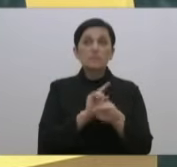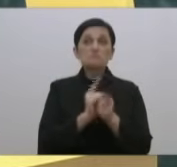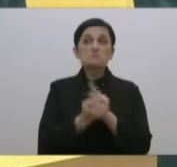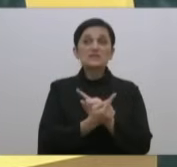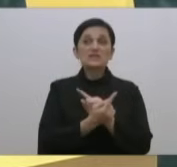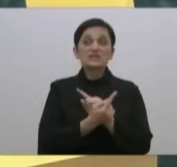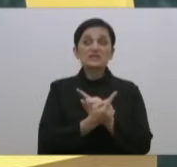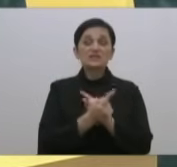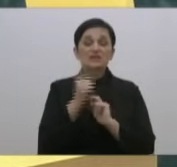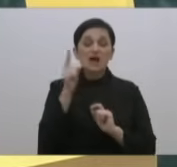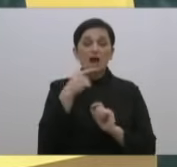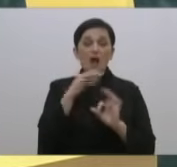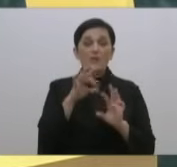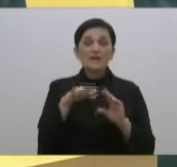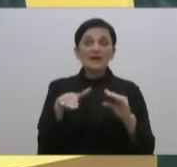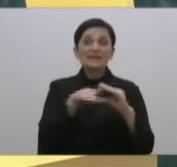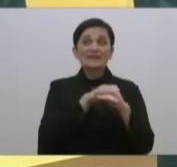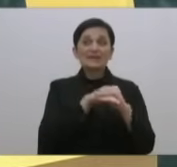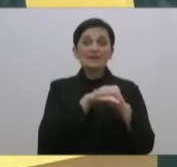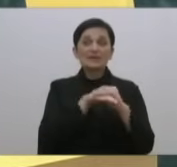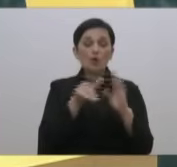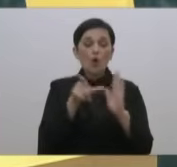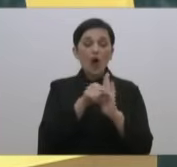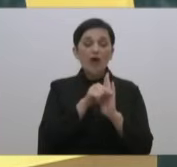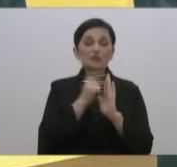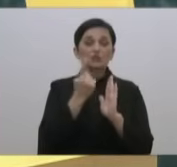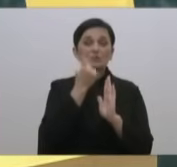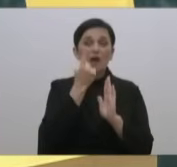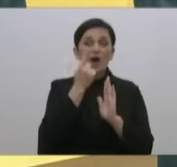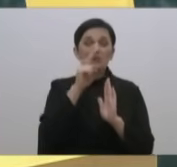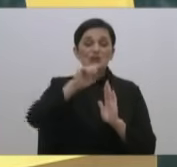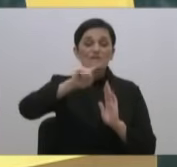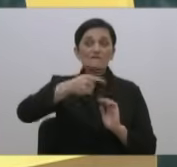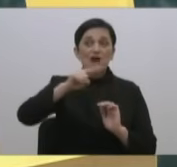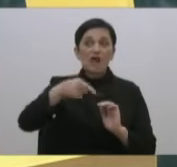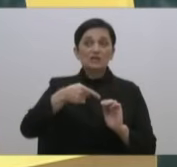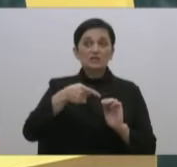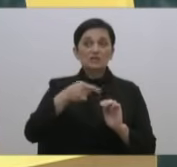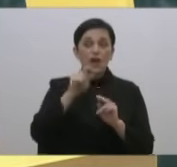პირიქით ის აღნიშნავს, რომ გირაოსთან ერთად დაკისრებულ თავდაპირველ ვალდებულებას მართალია